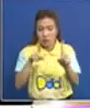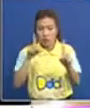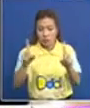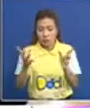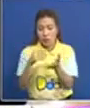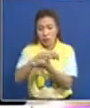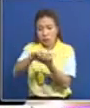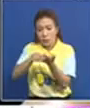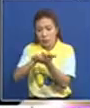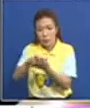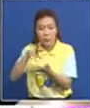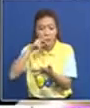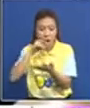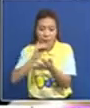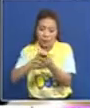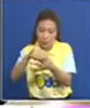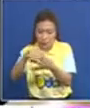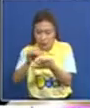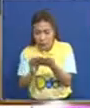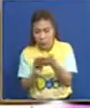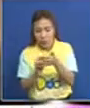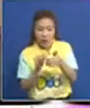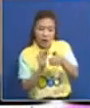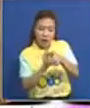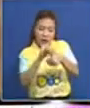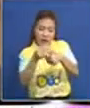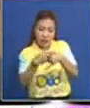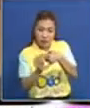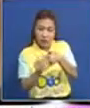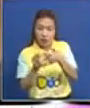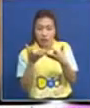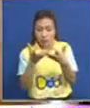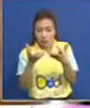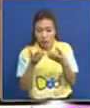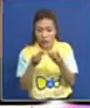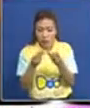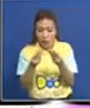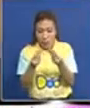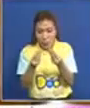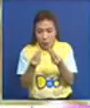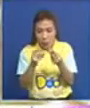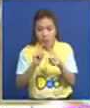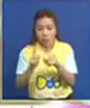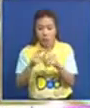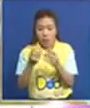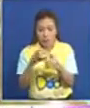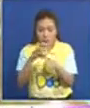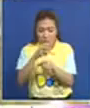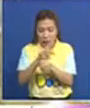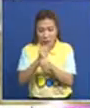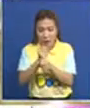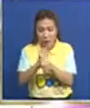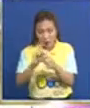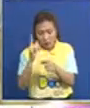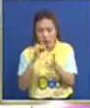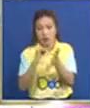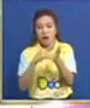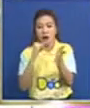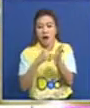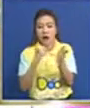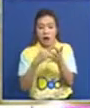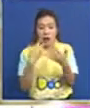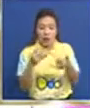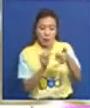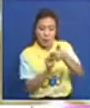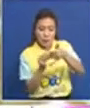และใช้น้ำแตะกับมือเล็กน้อยเพื่อให้เรซินทั้ง2ส่วนผสมเข้ากันเพื่อให้ขึ้นรูปได้ง่ายหลังจากนั้นก็นำ